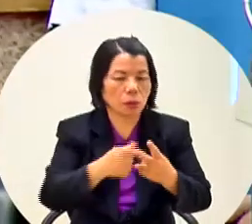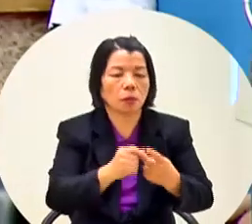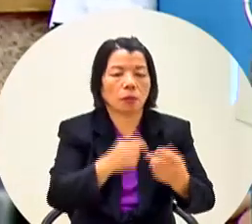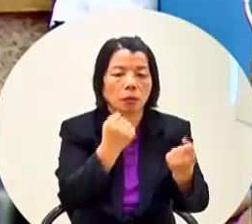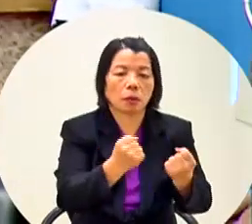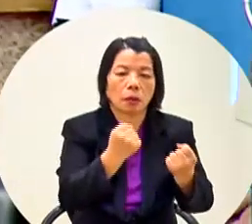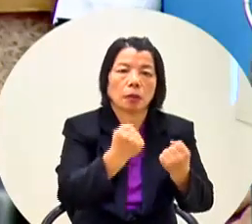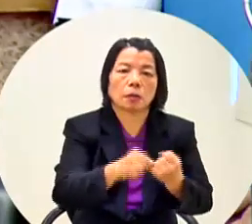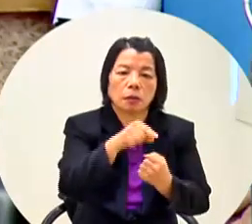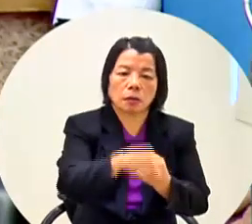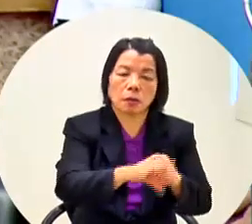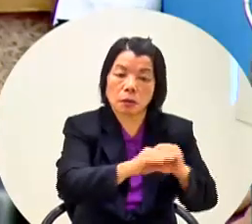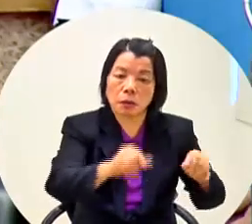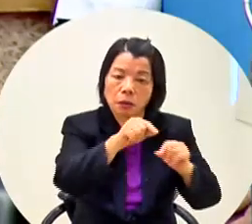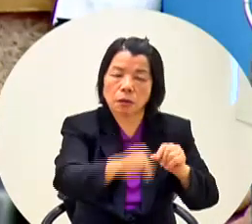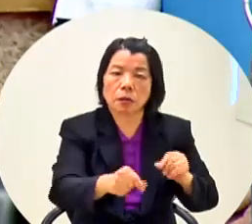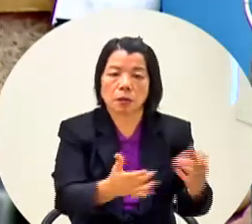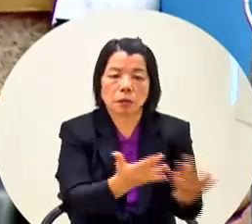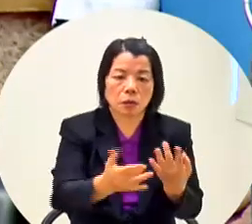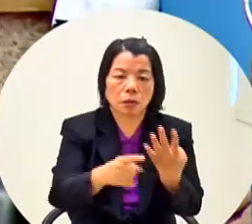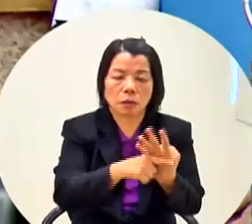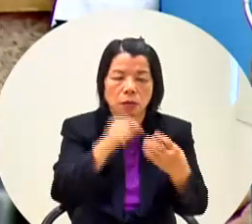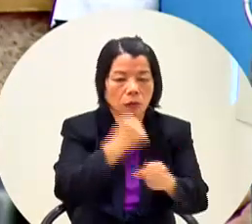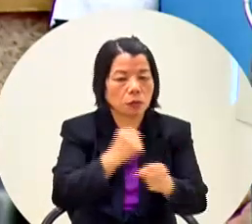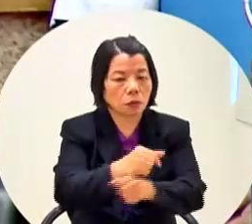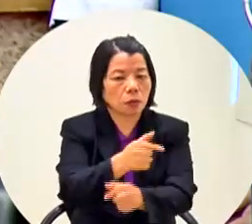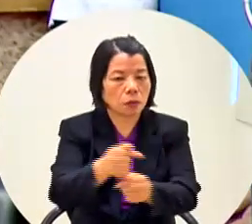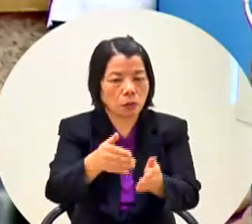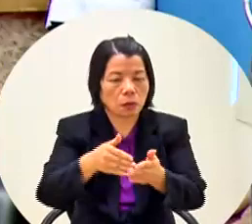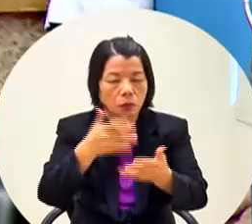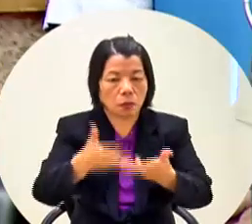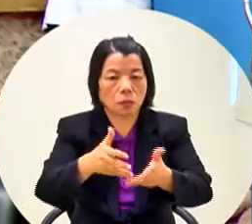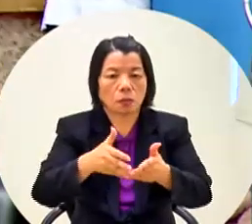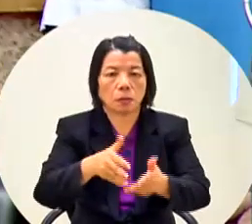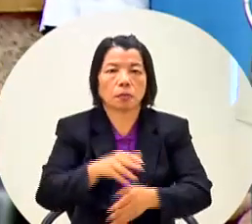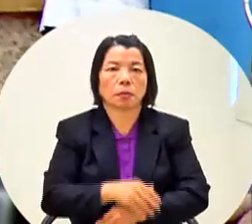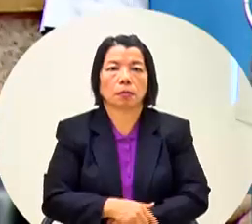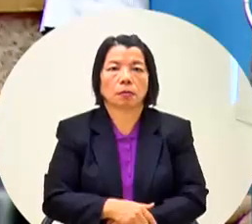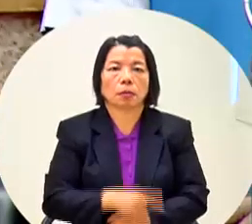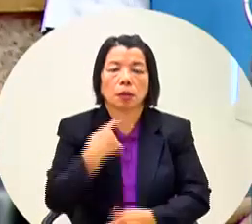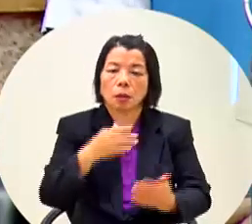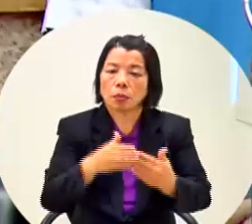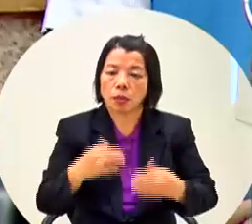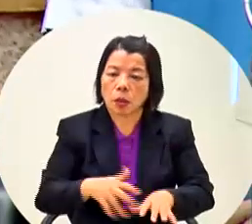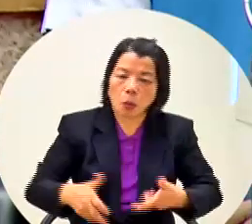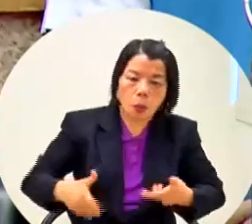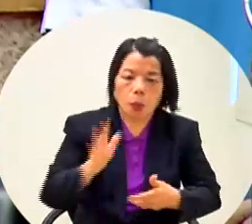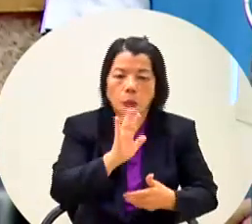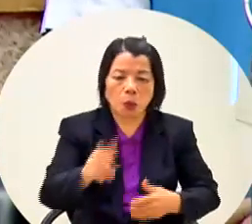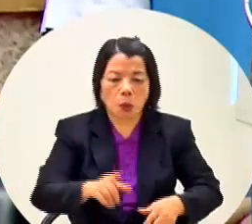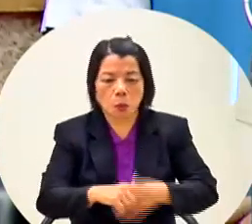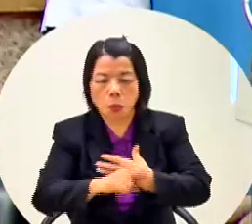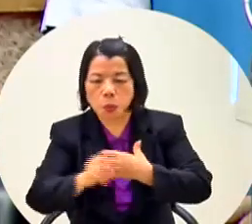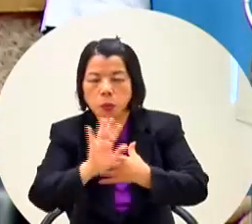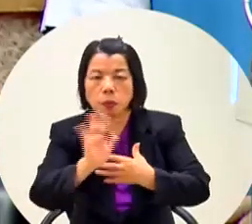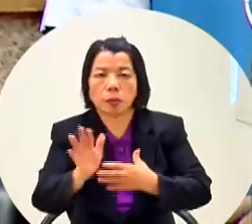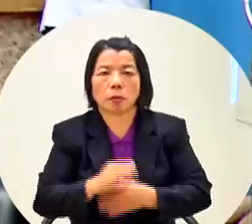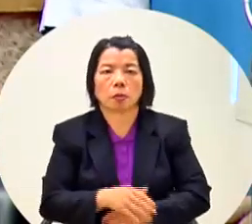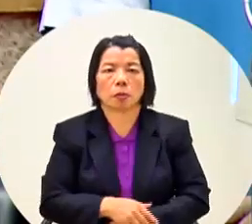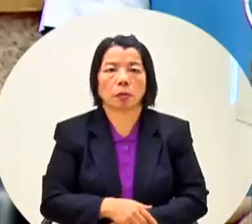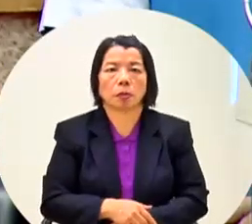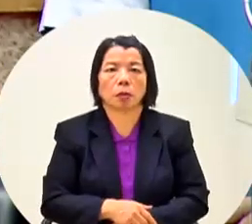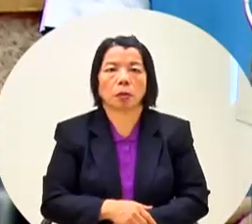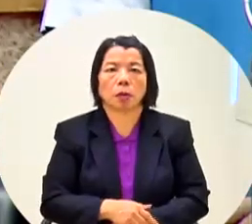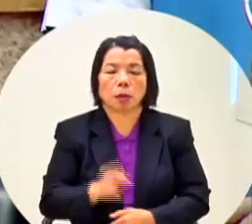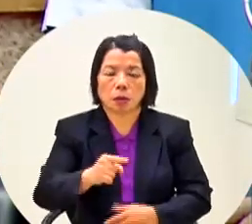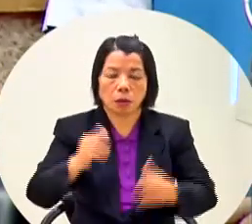扶持做好，把环境做好，把他们产业做好，可能更重要。所以说忙不要慌了，不要因为经济这些东西慌了。那我们知道